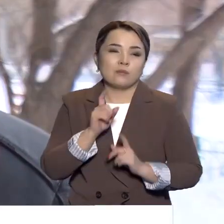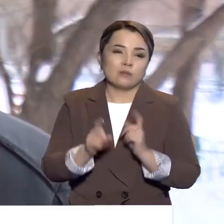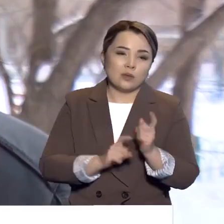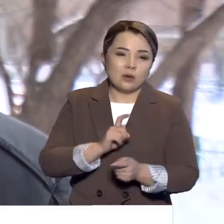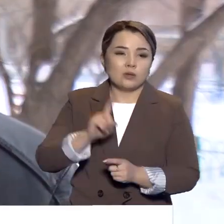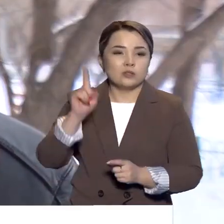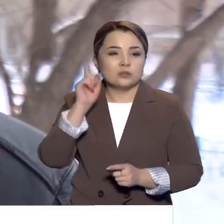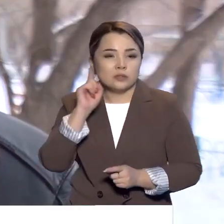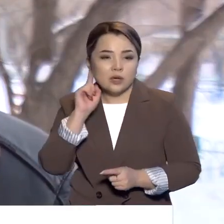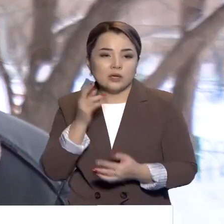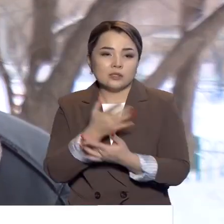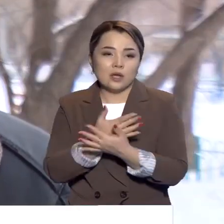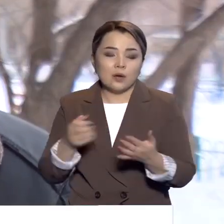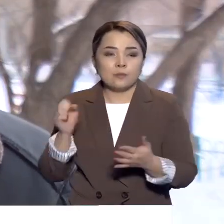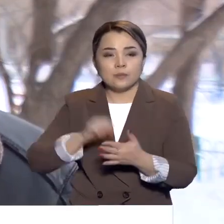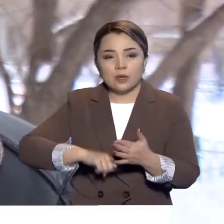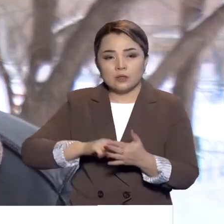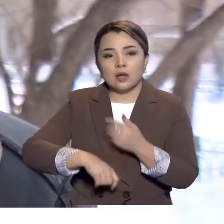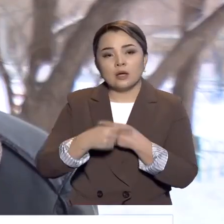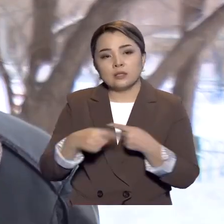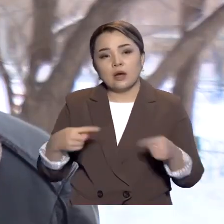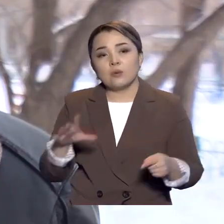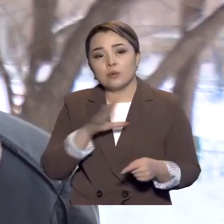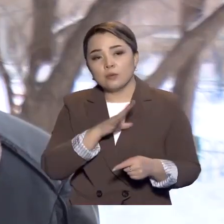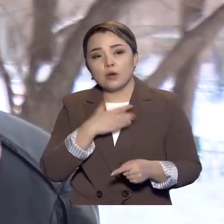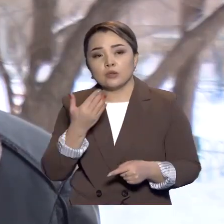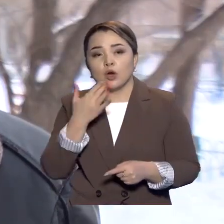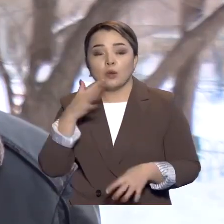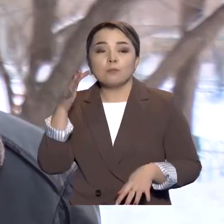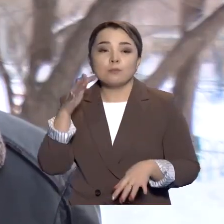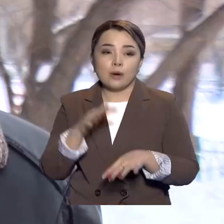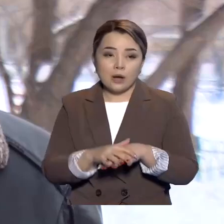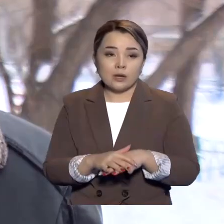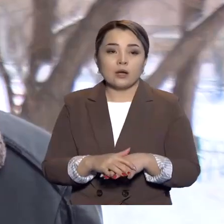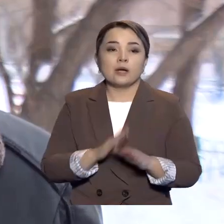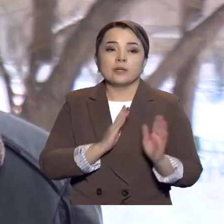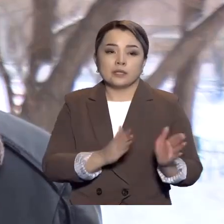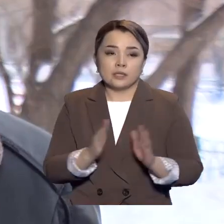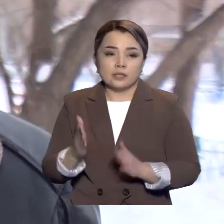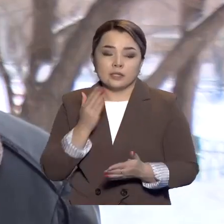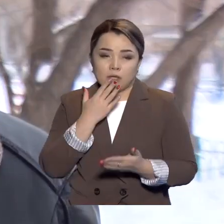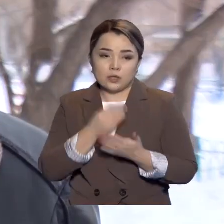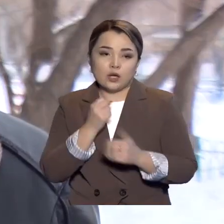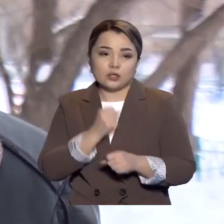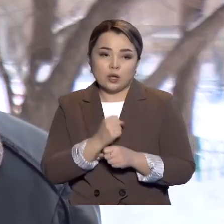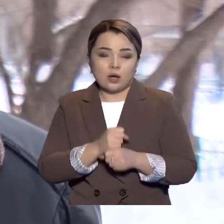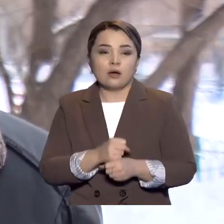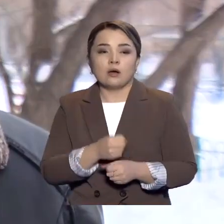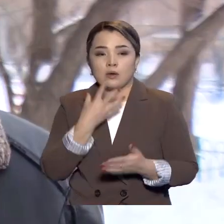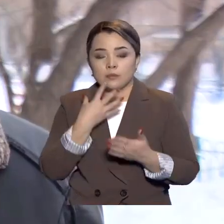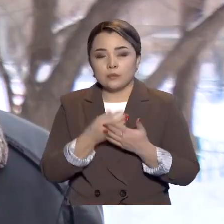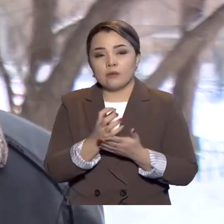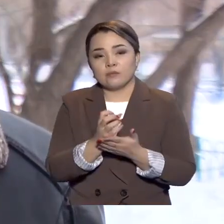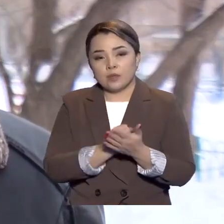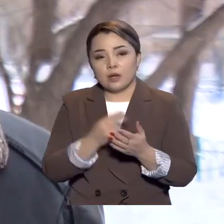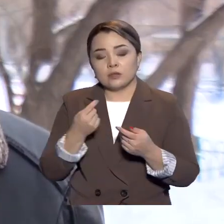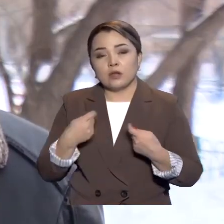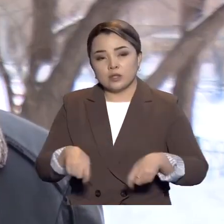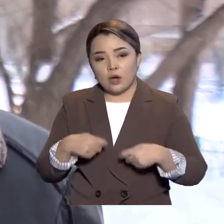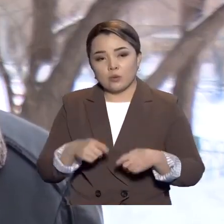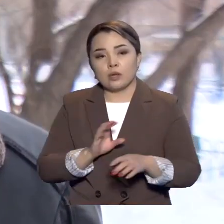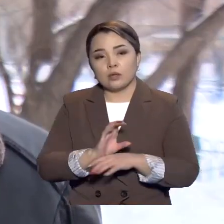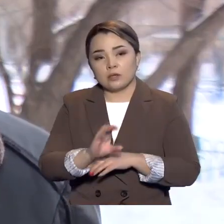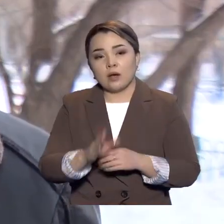сыбыстан, не болмаса басқа бір себептермен. Сол кезде ұлттық банк реттейді. Өзінің жаңағы алтын валюта резервін саудаға